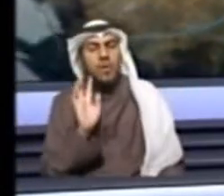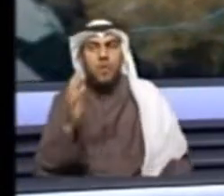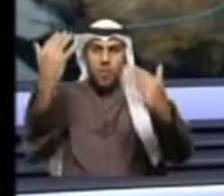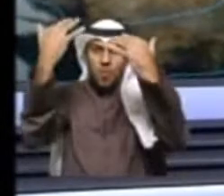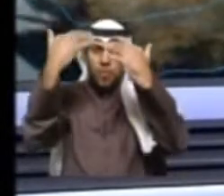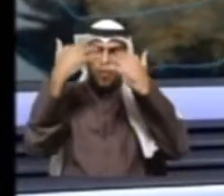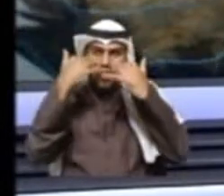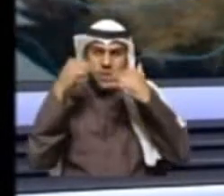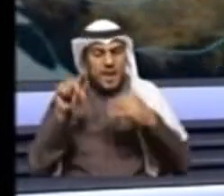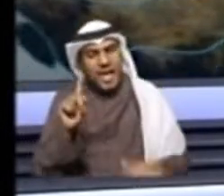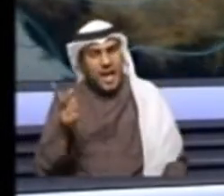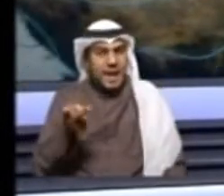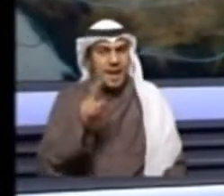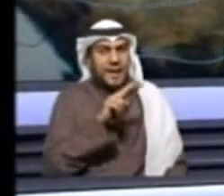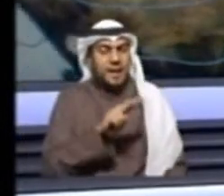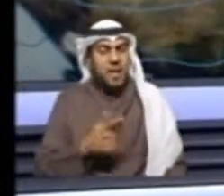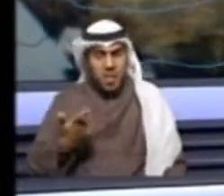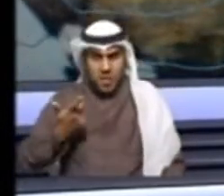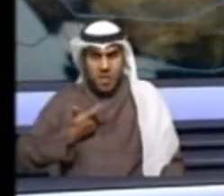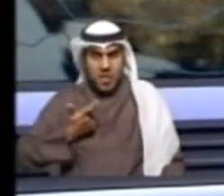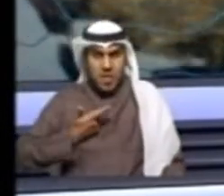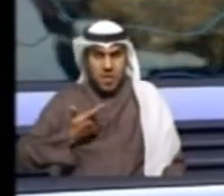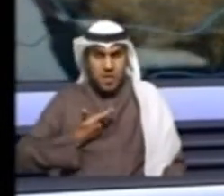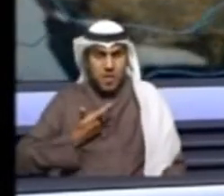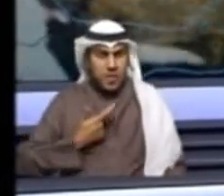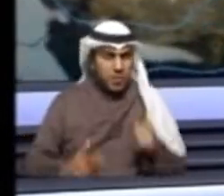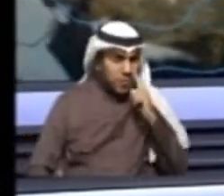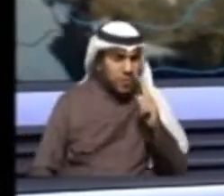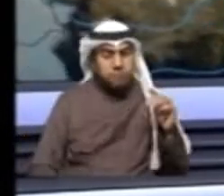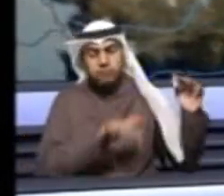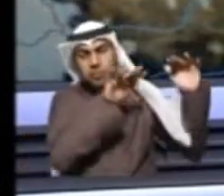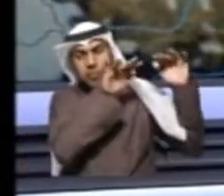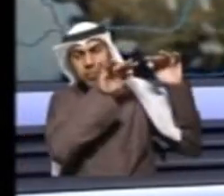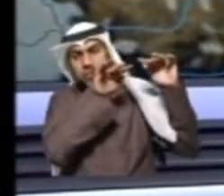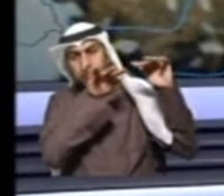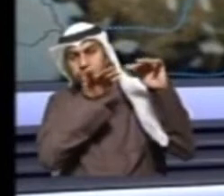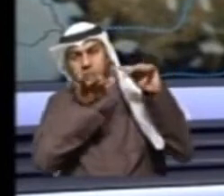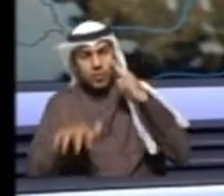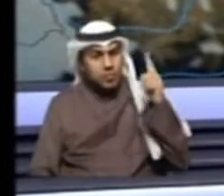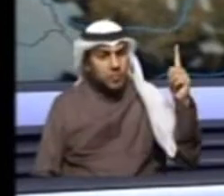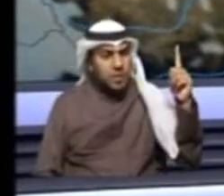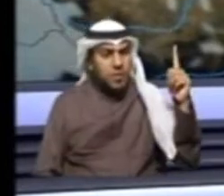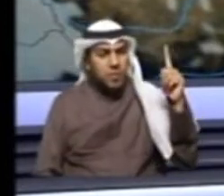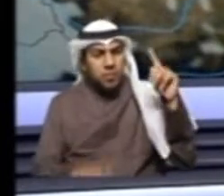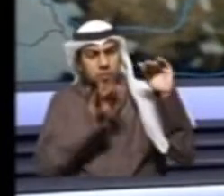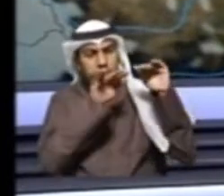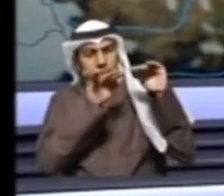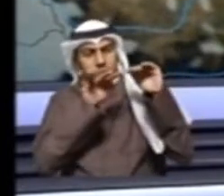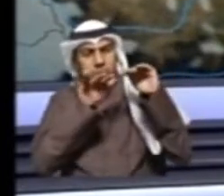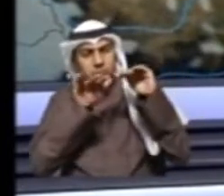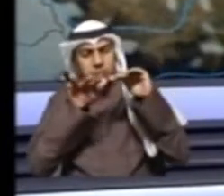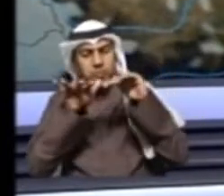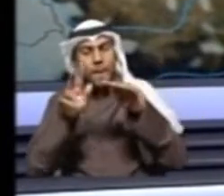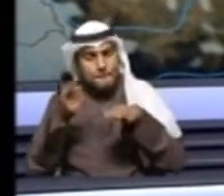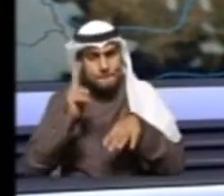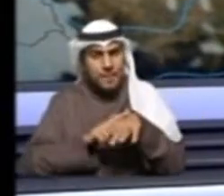وتعطي البرودة الشديدة، وهذا اللي راح يحصل إلى يوم الثلاثاء. امتداده نلاحظ المرتفع يعني يتحرك جنوبا ومن ثم يعود مرة